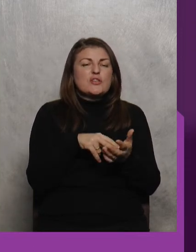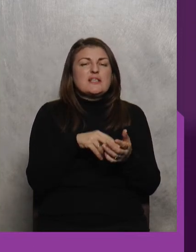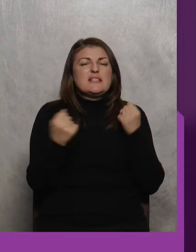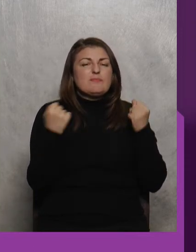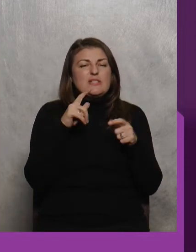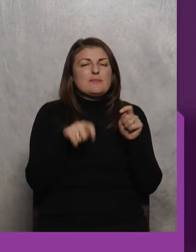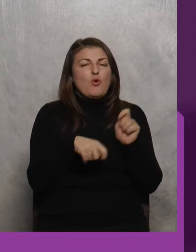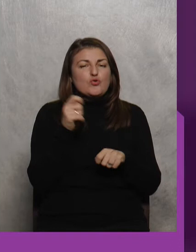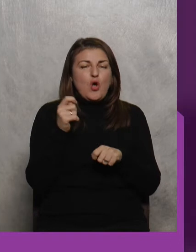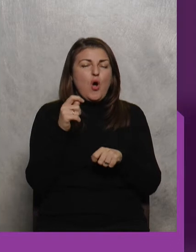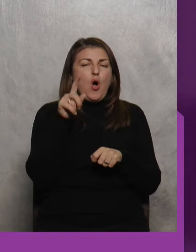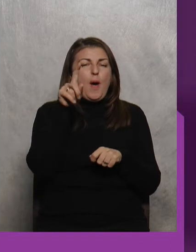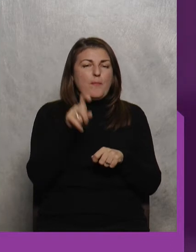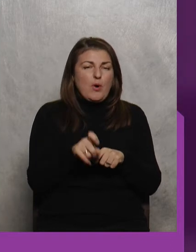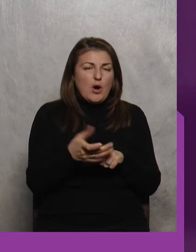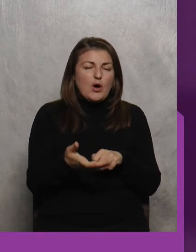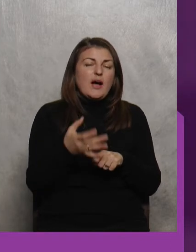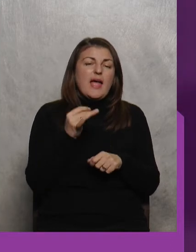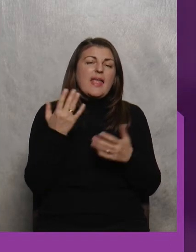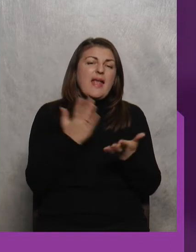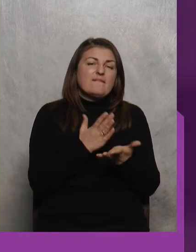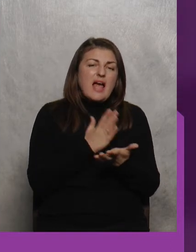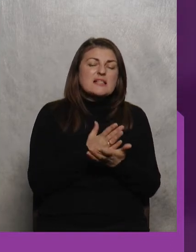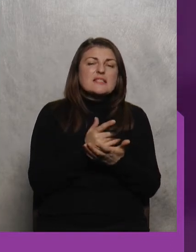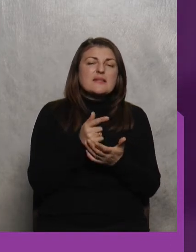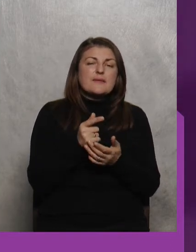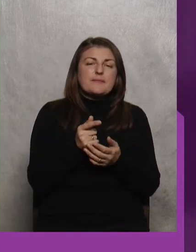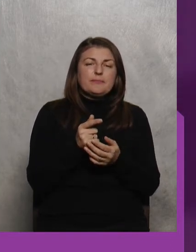стоячих спортсменів з порушенням опорно-рухового апарата. Являється